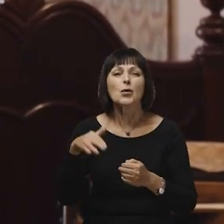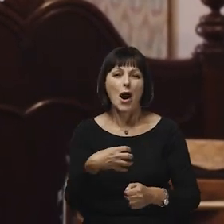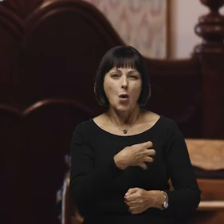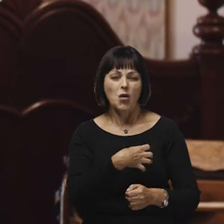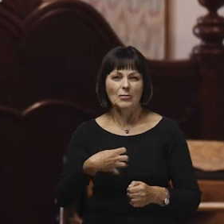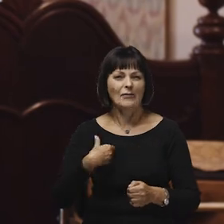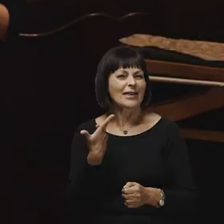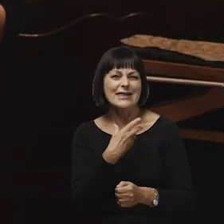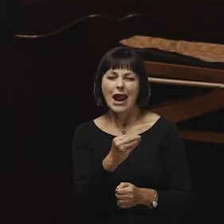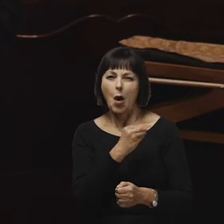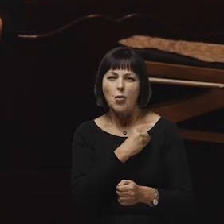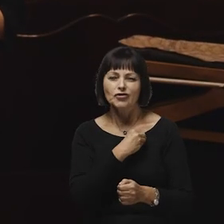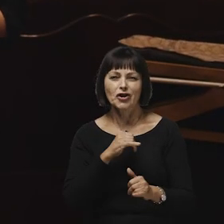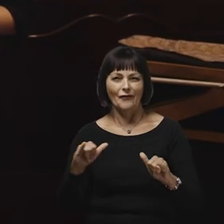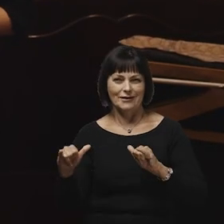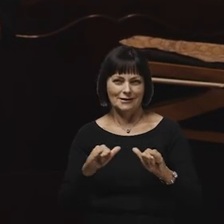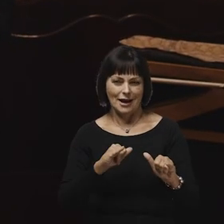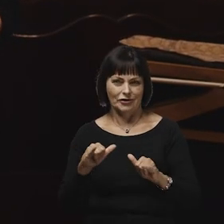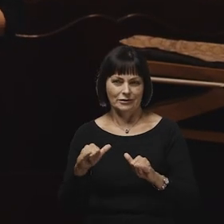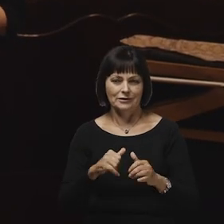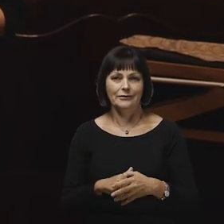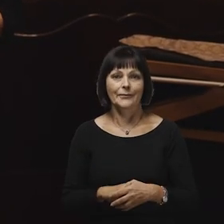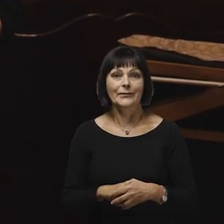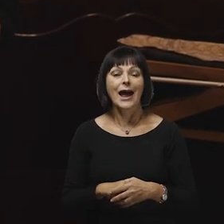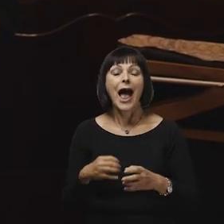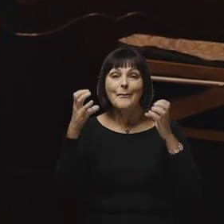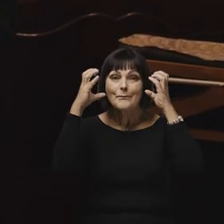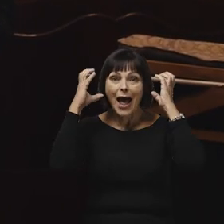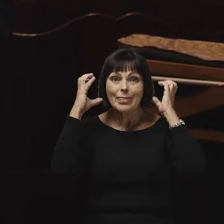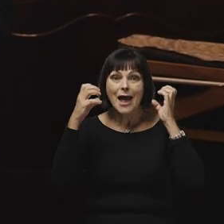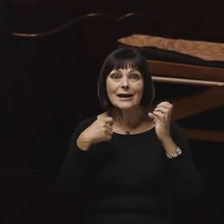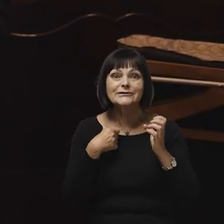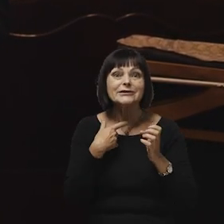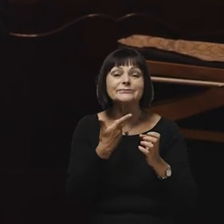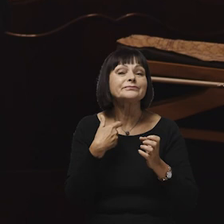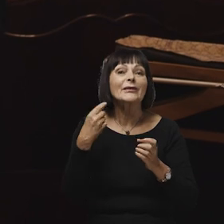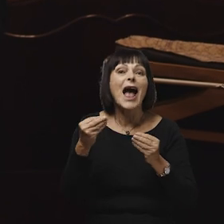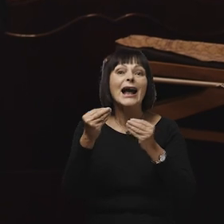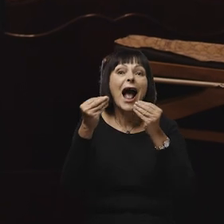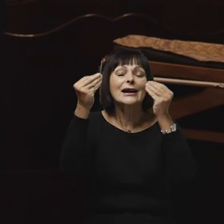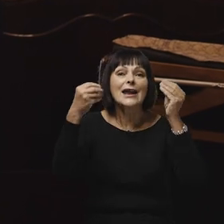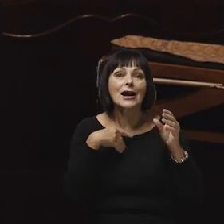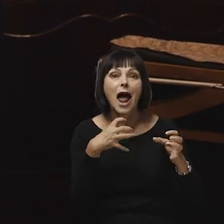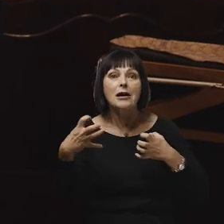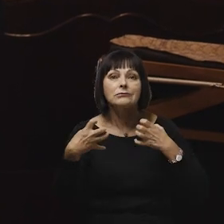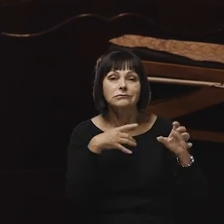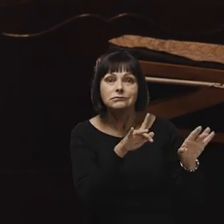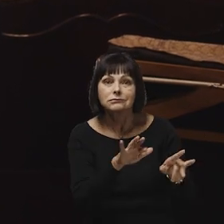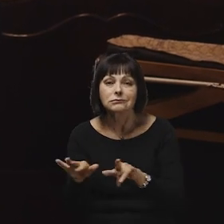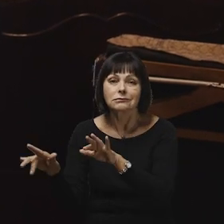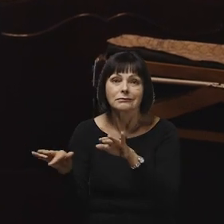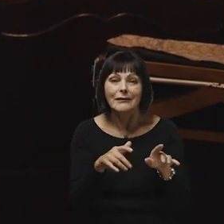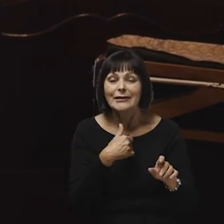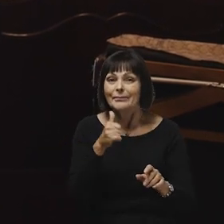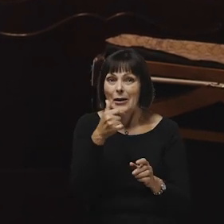niegospodarność i nieuczciwość kolejnych zarządców majątku. Paderewski, pochłonięty swoją karierą artystyczną, siłą rzeczy nie był w